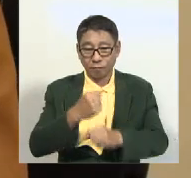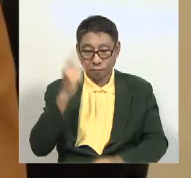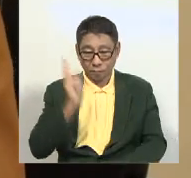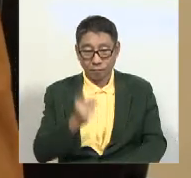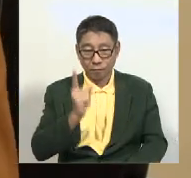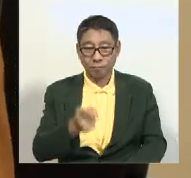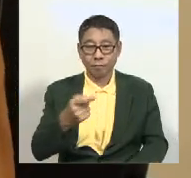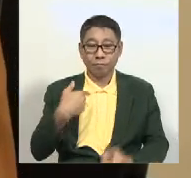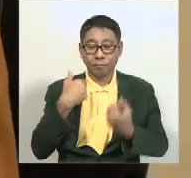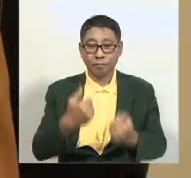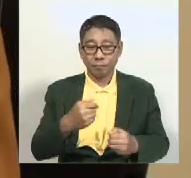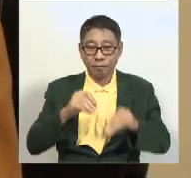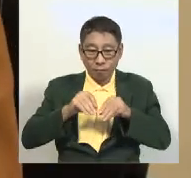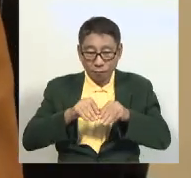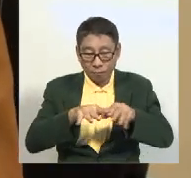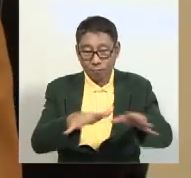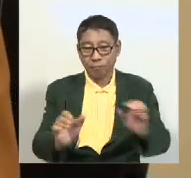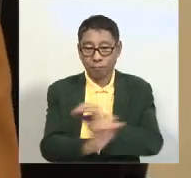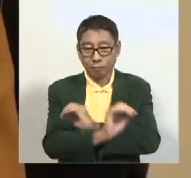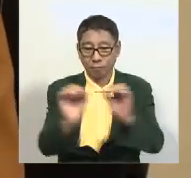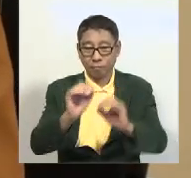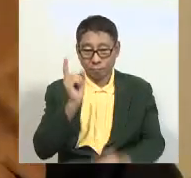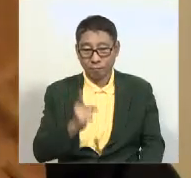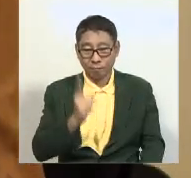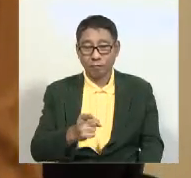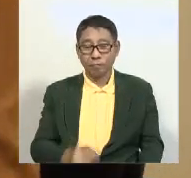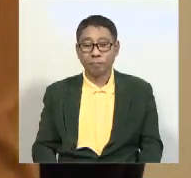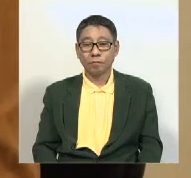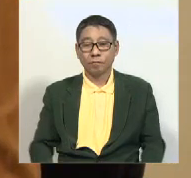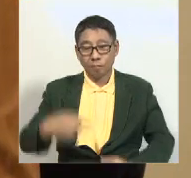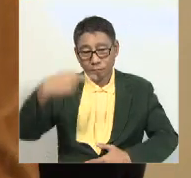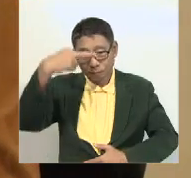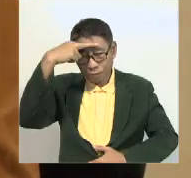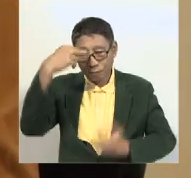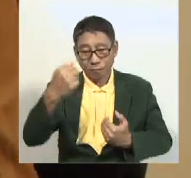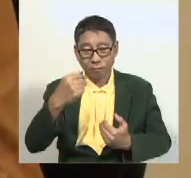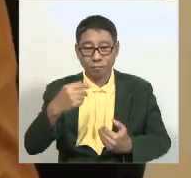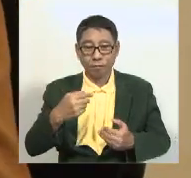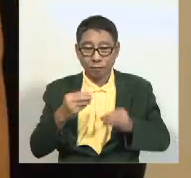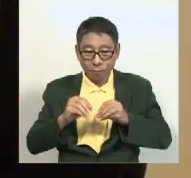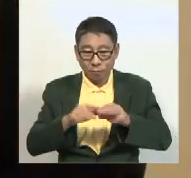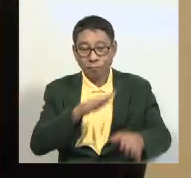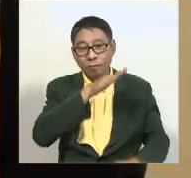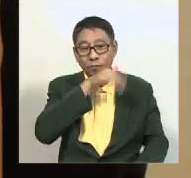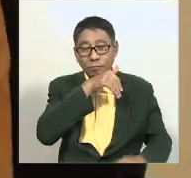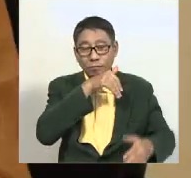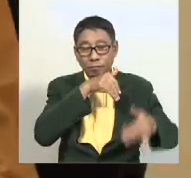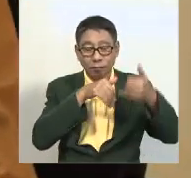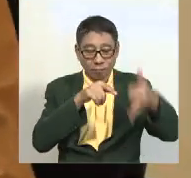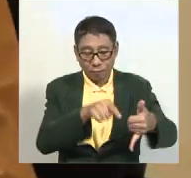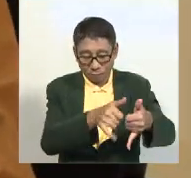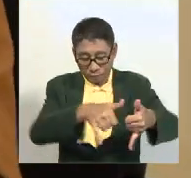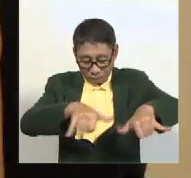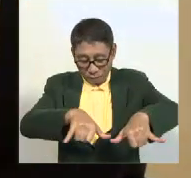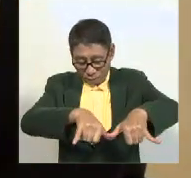ที่จะไม่มีการระบาดได้เกิดขึ้นแน่นอนโรคเนี้ยมันเป็นโรคระบาดระหว่างหมูสู่หมูคราวนี้ในส่วน